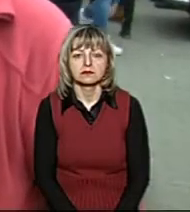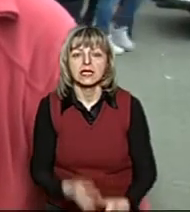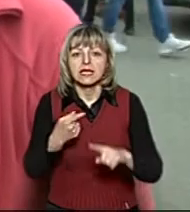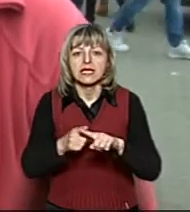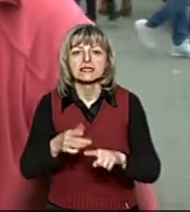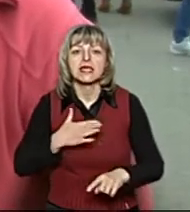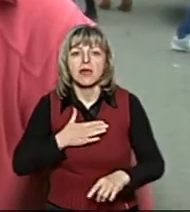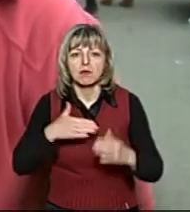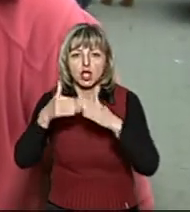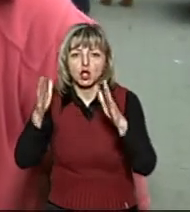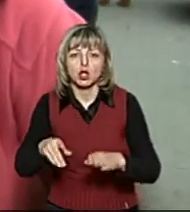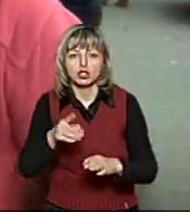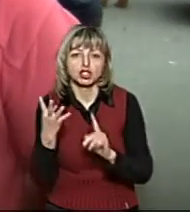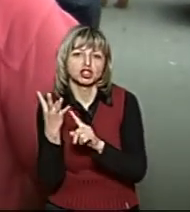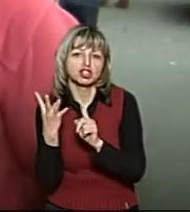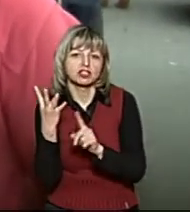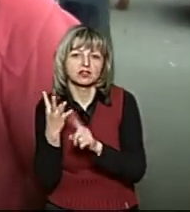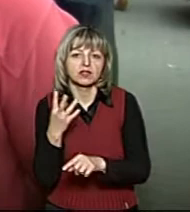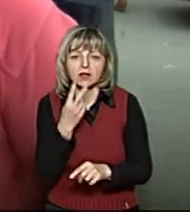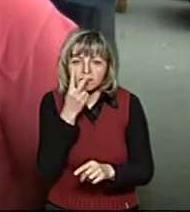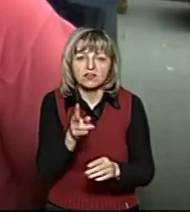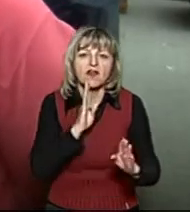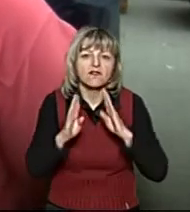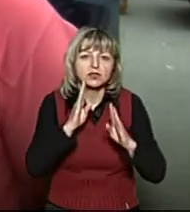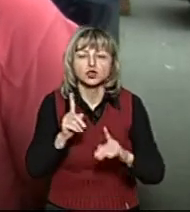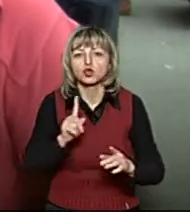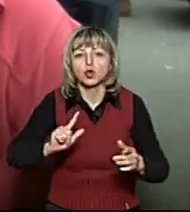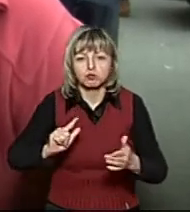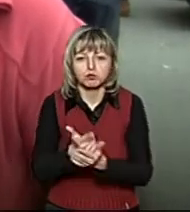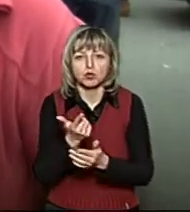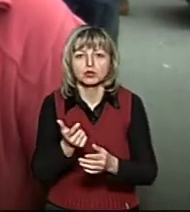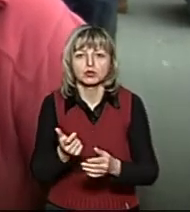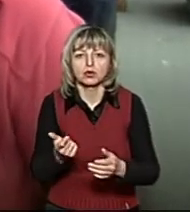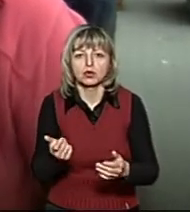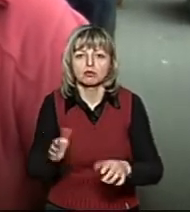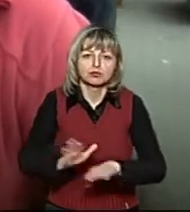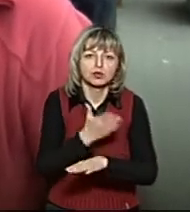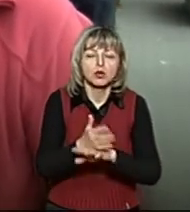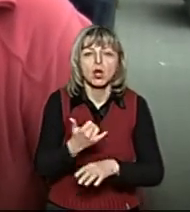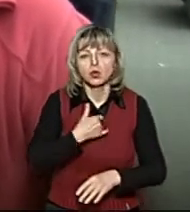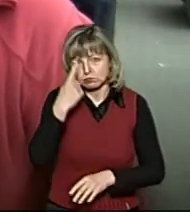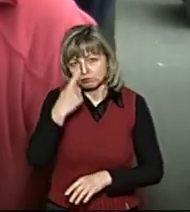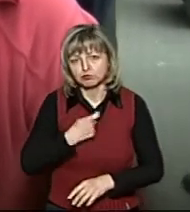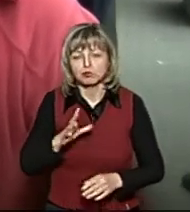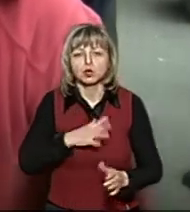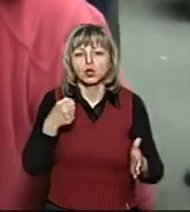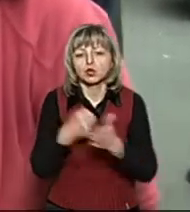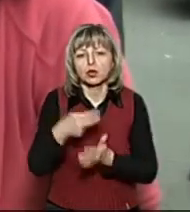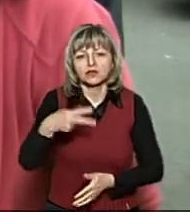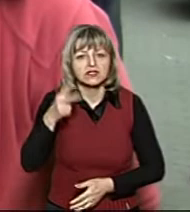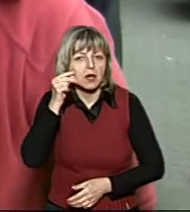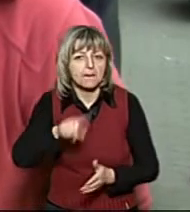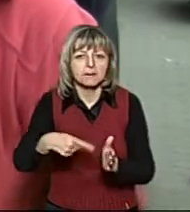Контейнер четвертий. Була вдома, подивилась по Фейсбуці, що знову почали громити. У нас було повідомлення до 20-го числа. Міська